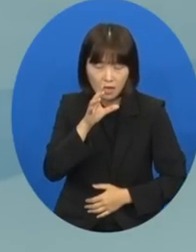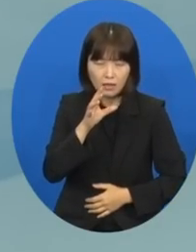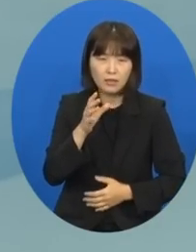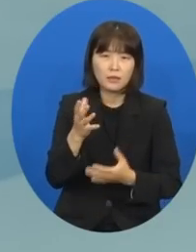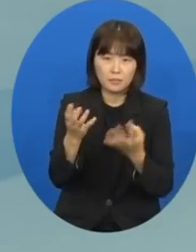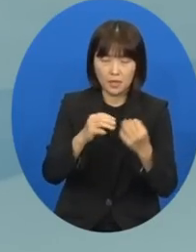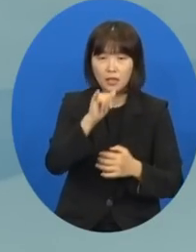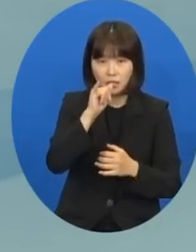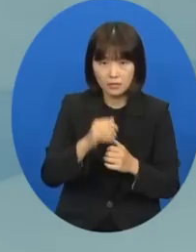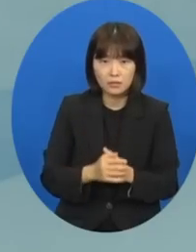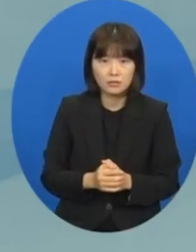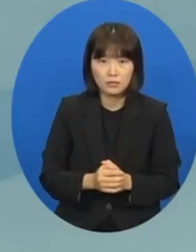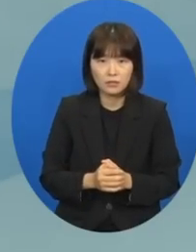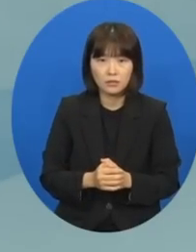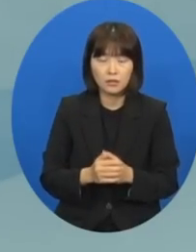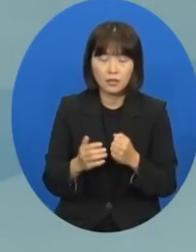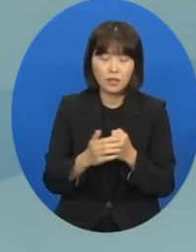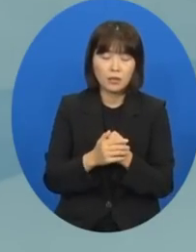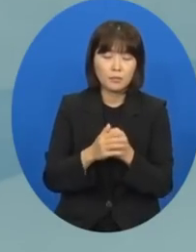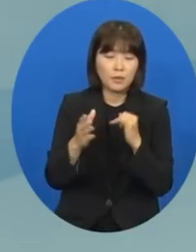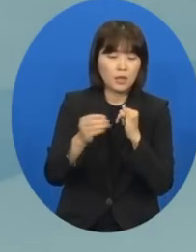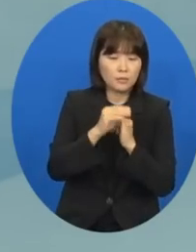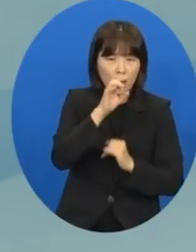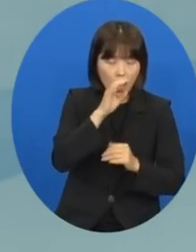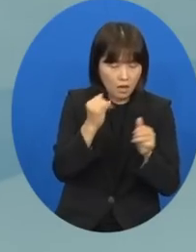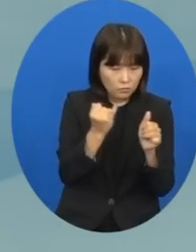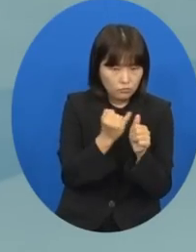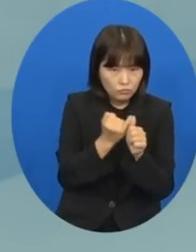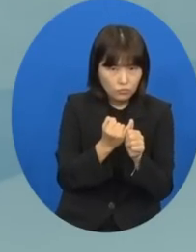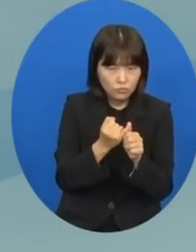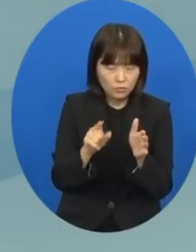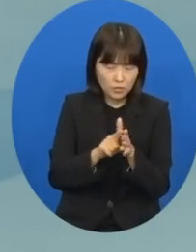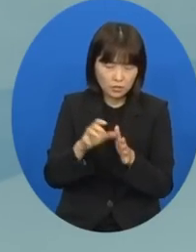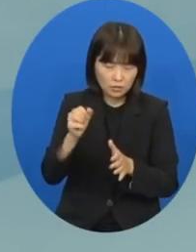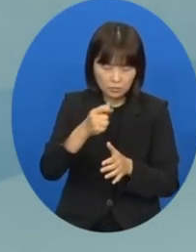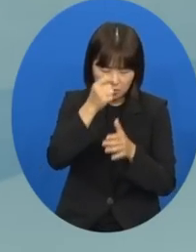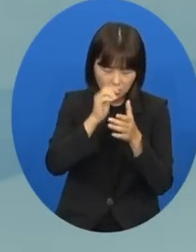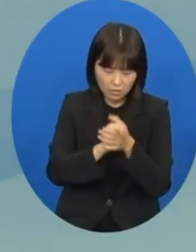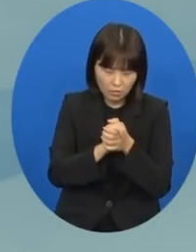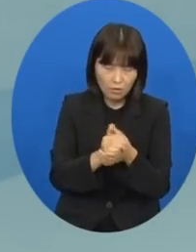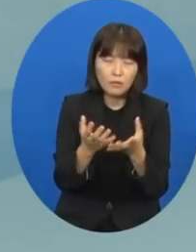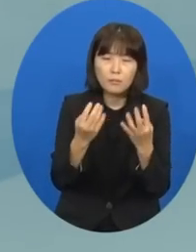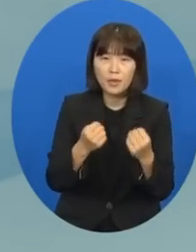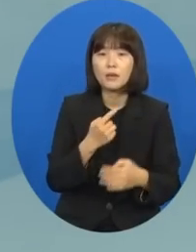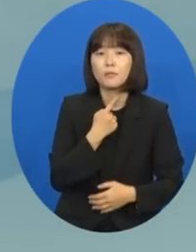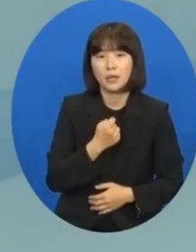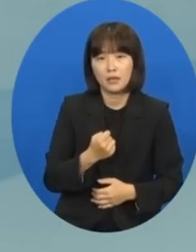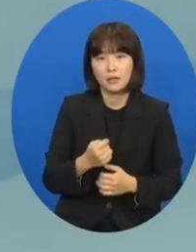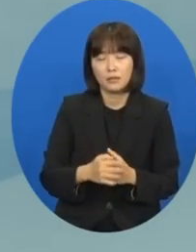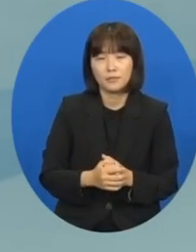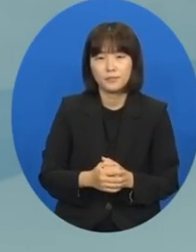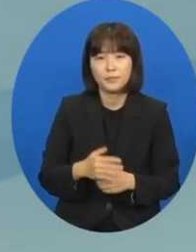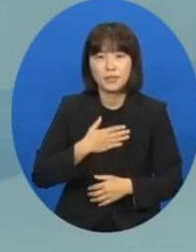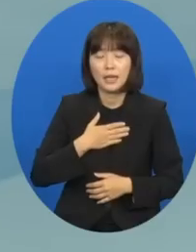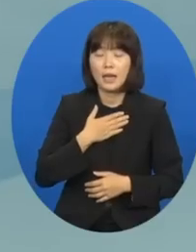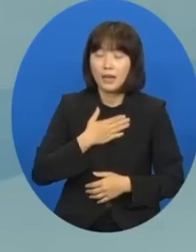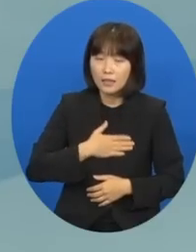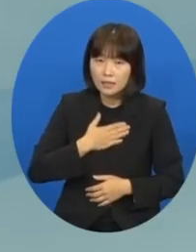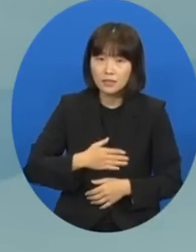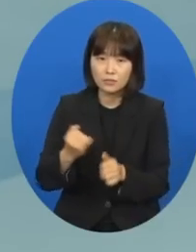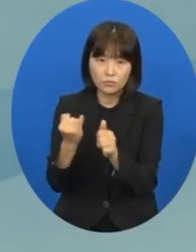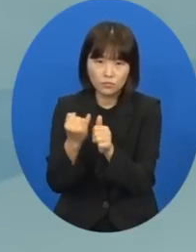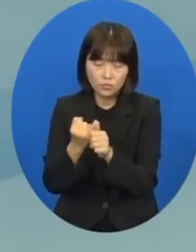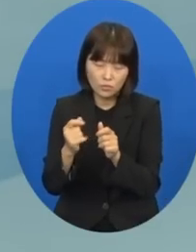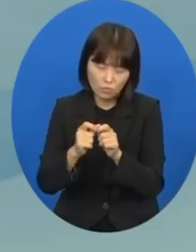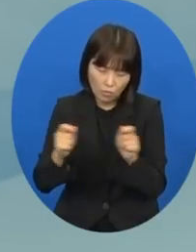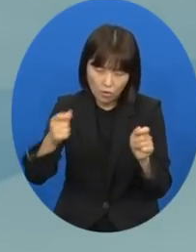부부들이 믿음으로 기도를 하면서 자녀를 갖기를 그렇게 기도를 합니다. 제가 아는 한 부부도요, 오랜 기간